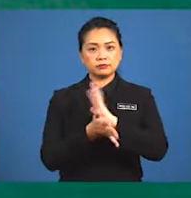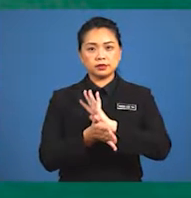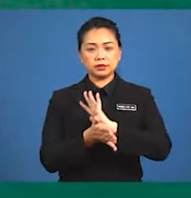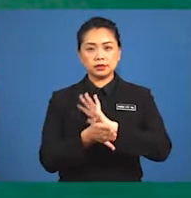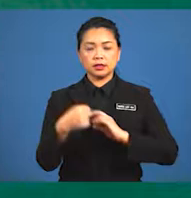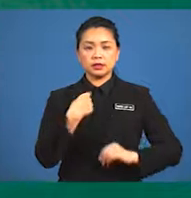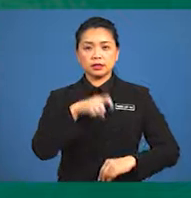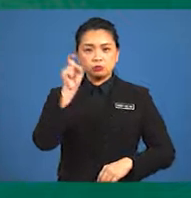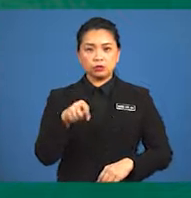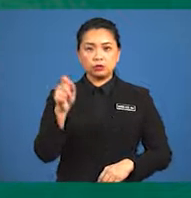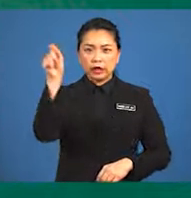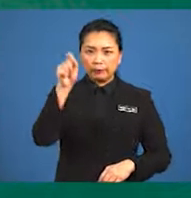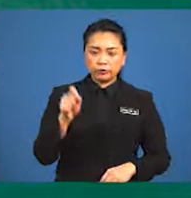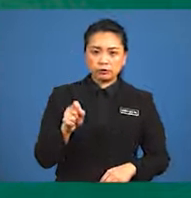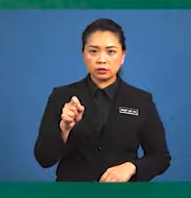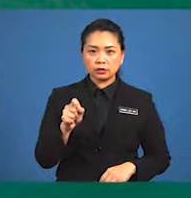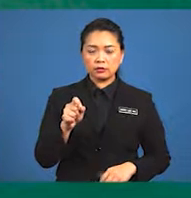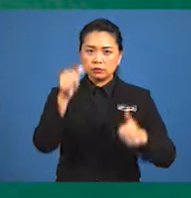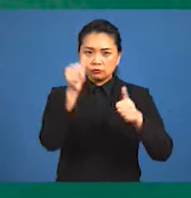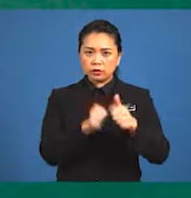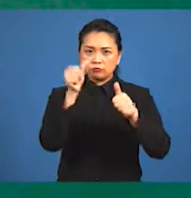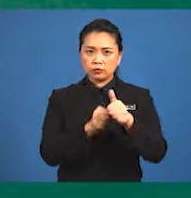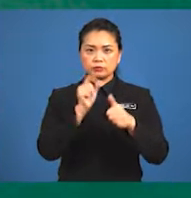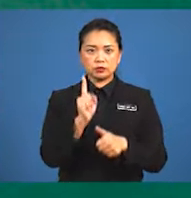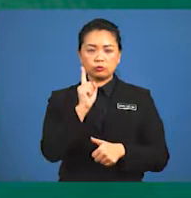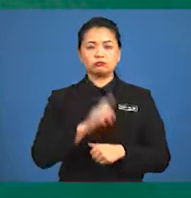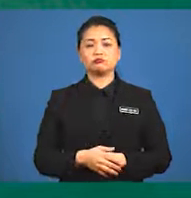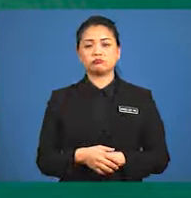Maka, kita perlu khamirkan setiap sebutan itu.